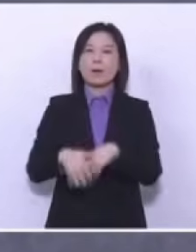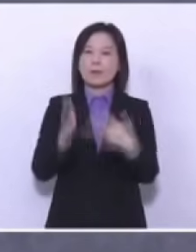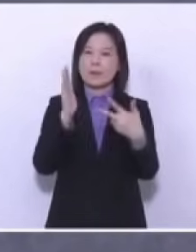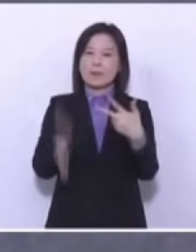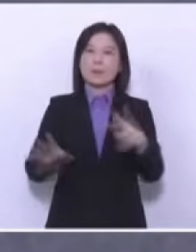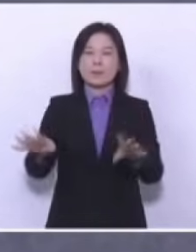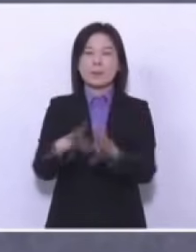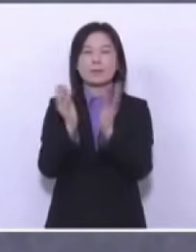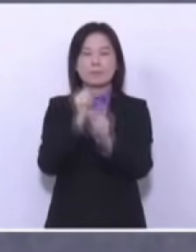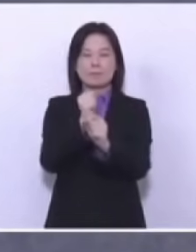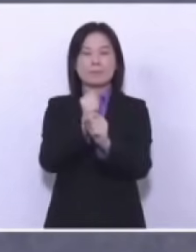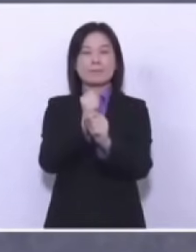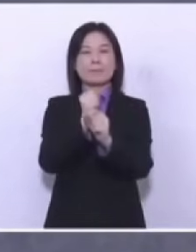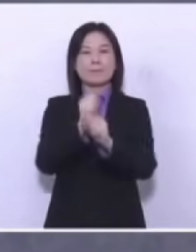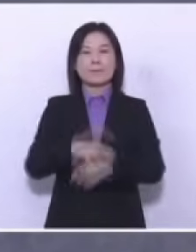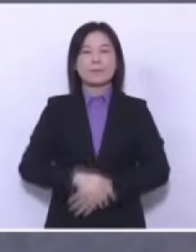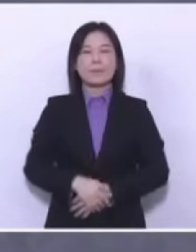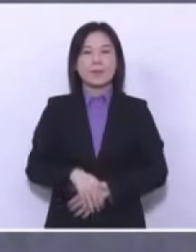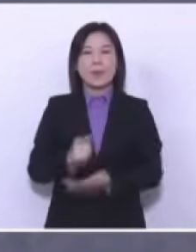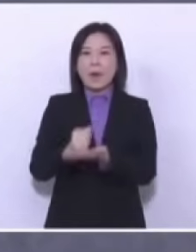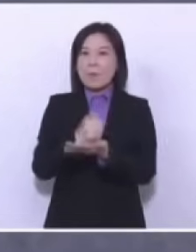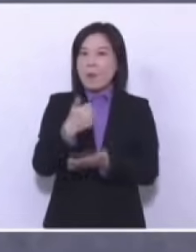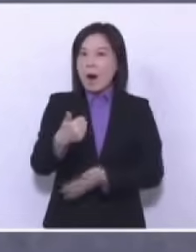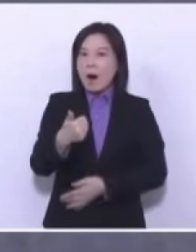工。很幸运的，